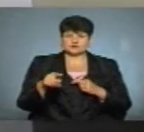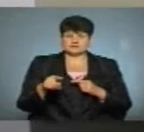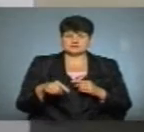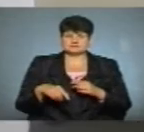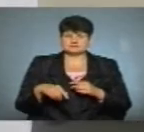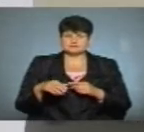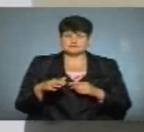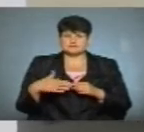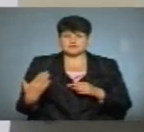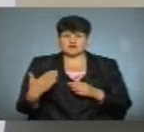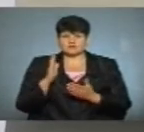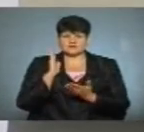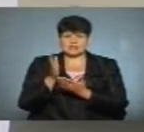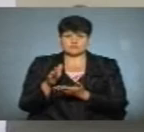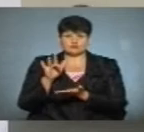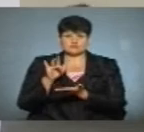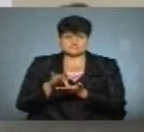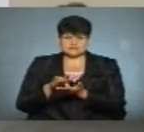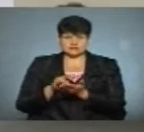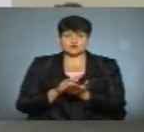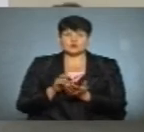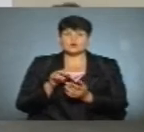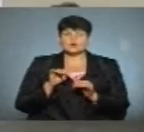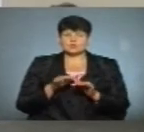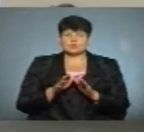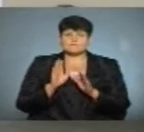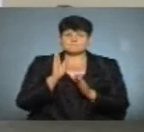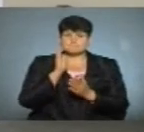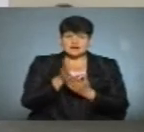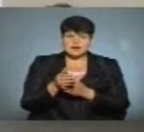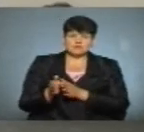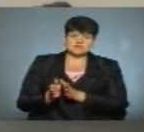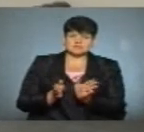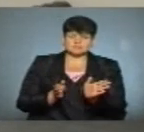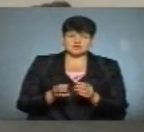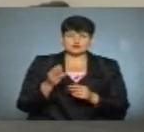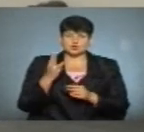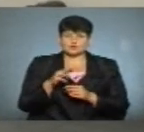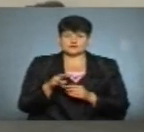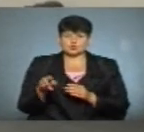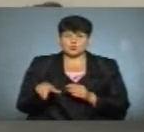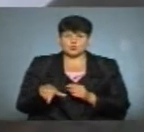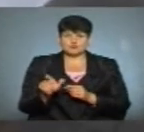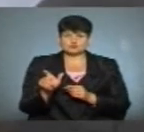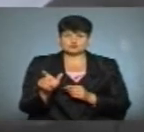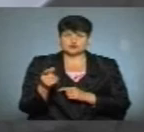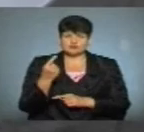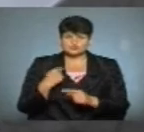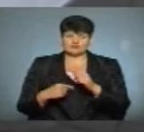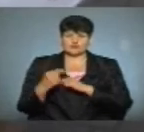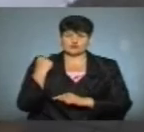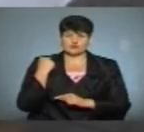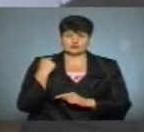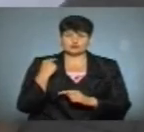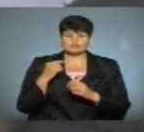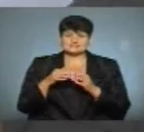сторони в напрямку до центру, рух прямо і направо, і 3-метрову полосу в зворотньому напрямку.